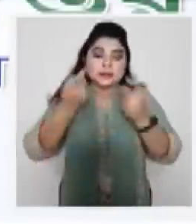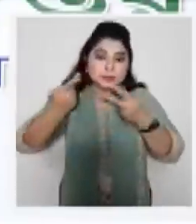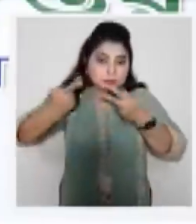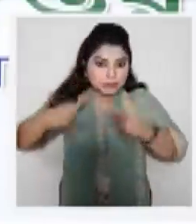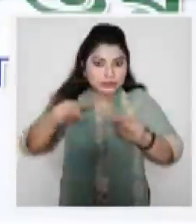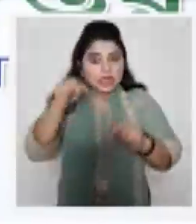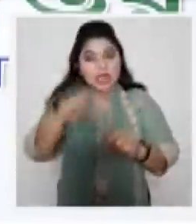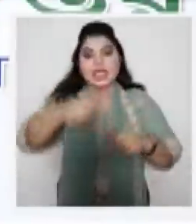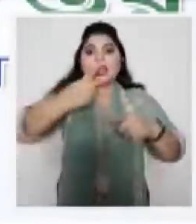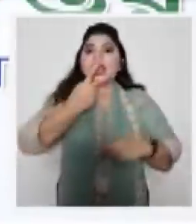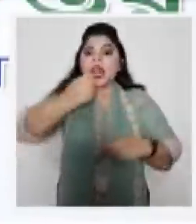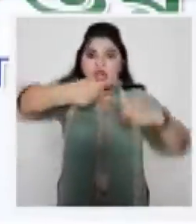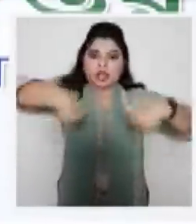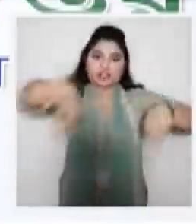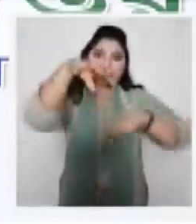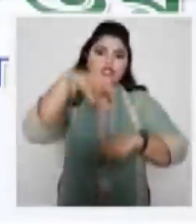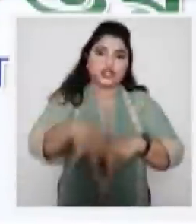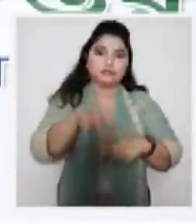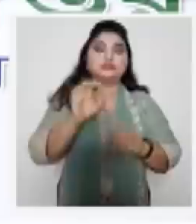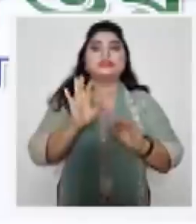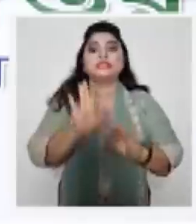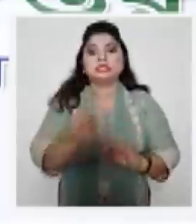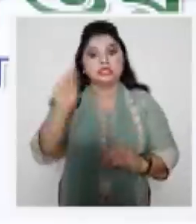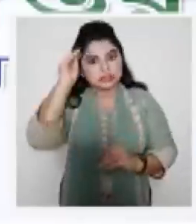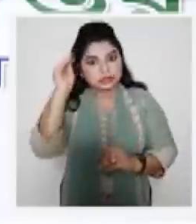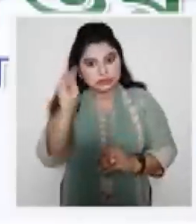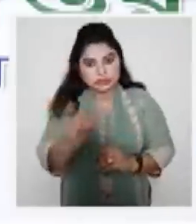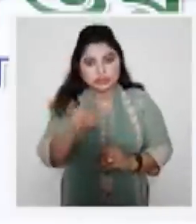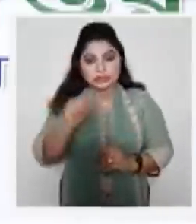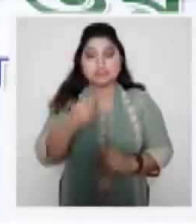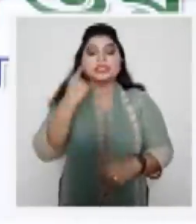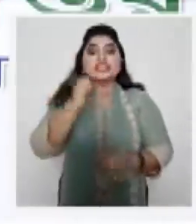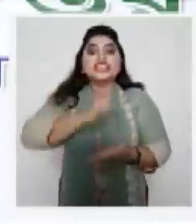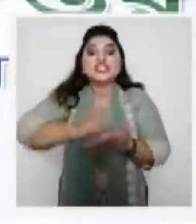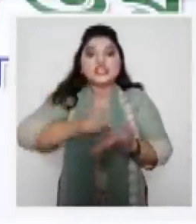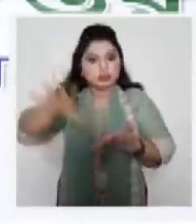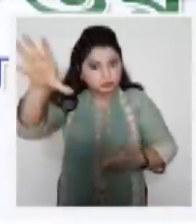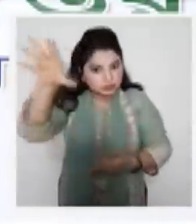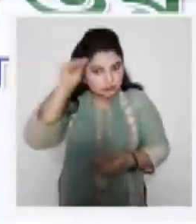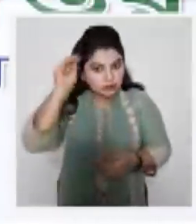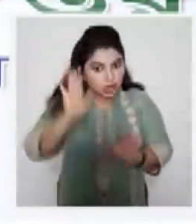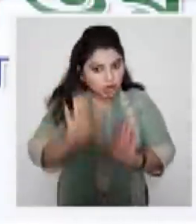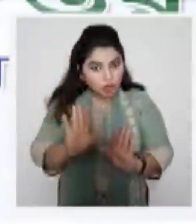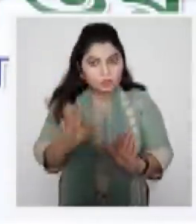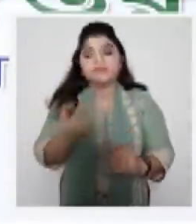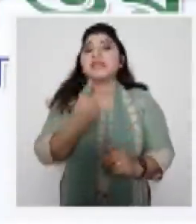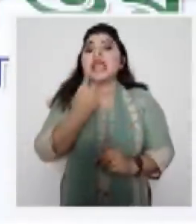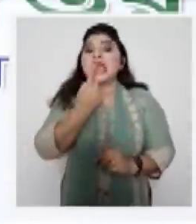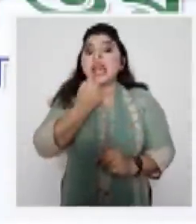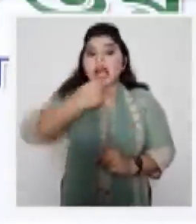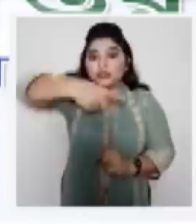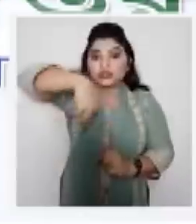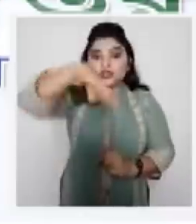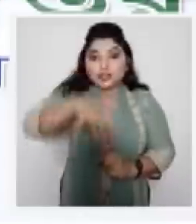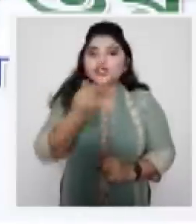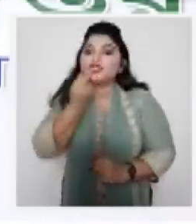ব্যবস্থা বাস্তবায়ন। জোন নিয়ে পেপার পত্রিকা যা আছে এই গাইডলাইন অনুযায়ী সেই জোন করা হয়েছে এবং এই